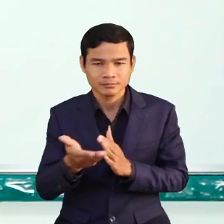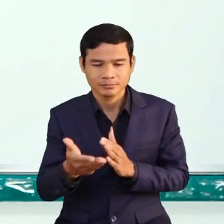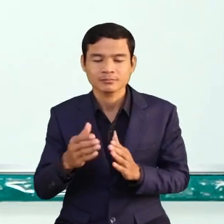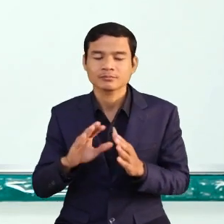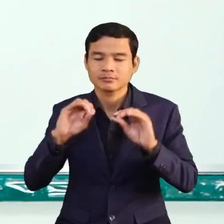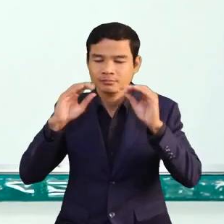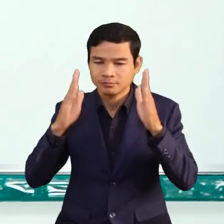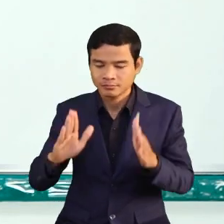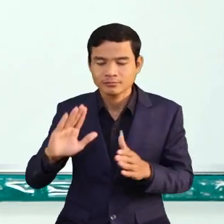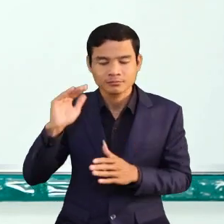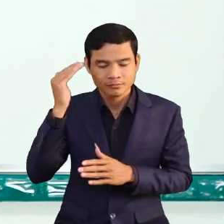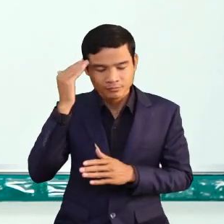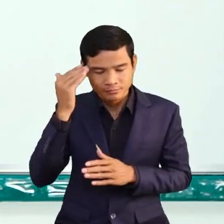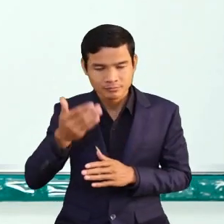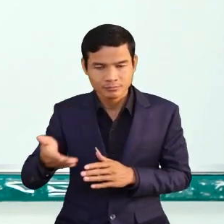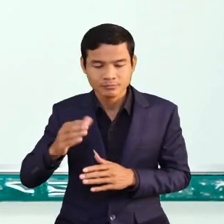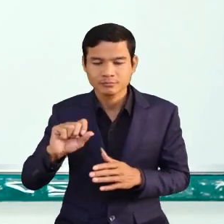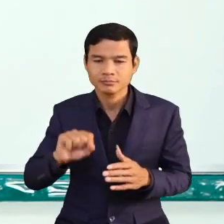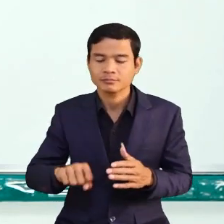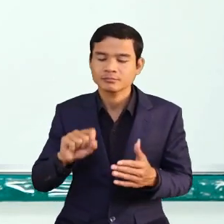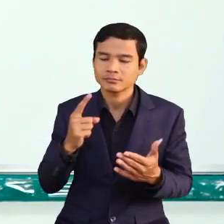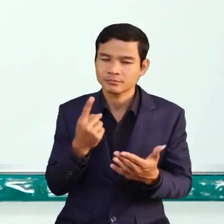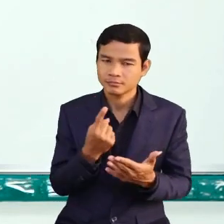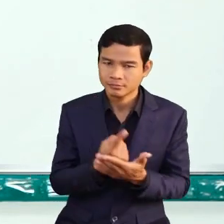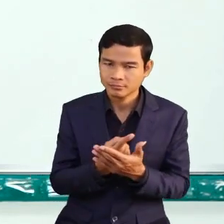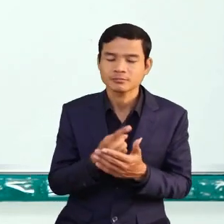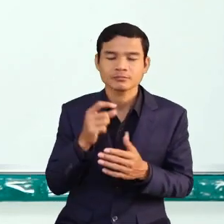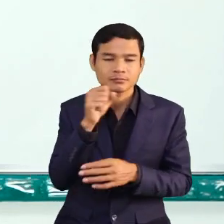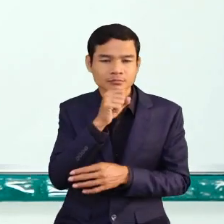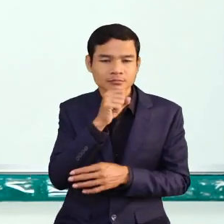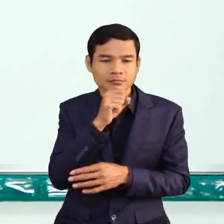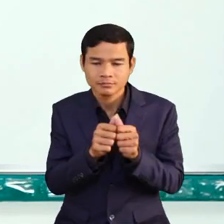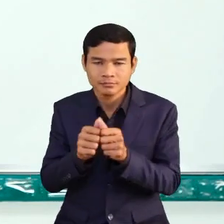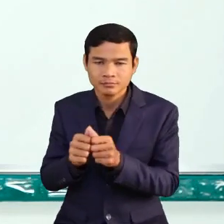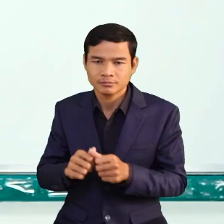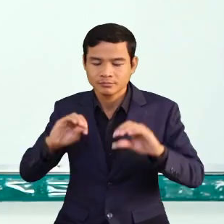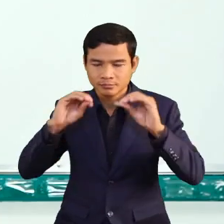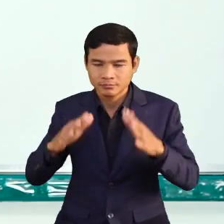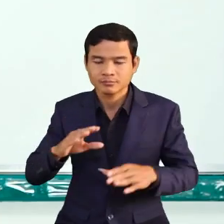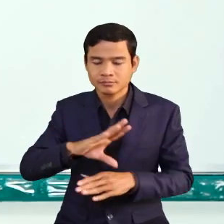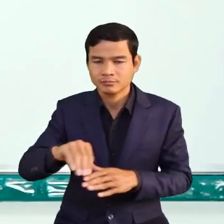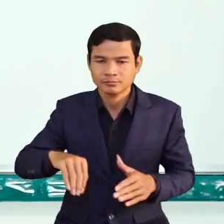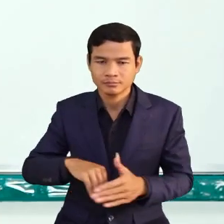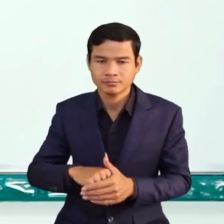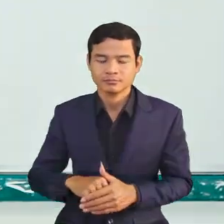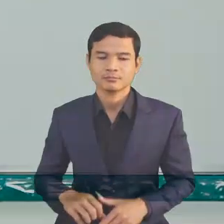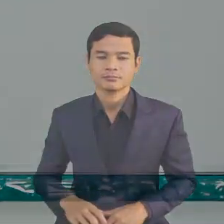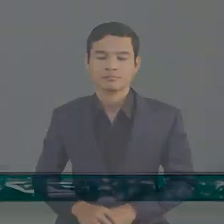kêu sang thăm thằng con prakat chế ban chơi rôm chơi đen chơi riêng chơi muối nè kêu yang sắp bay đi chơi đi